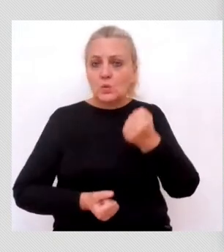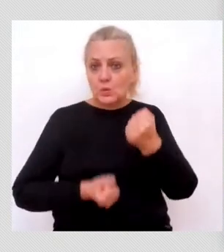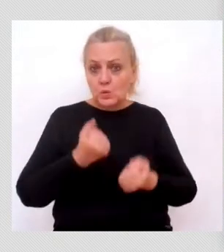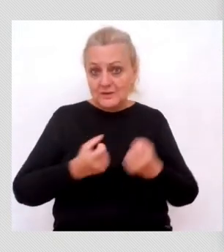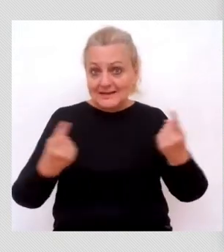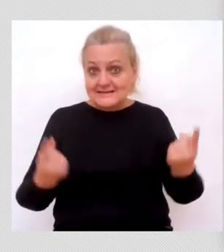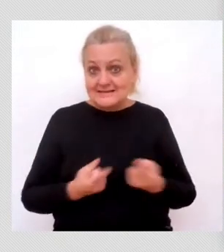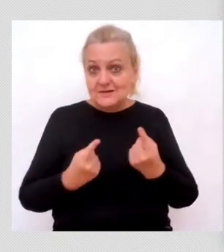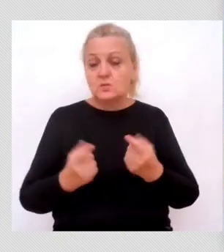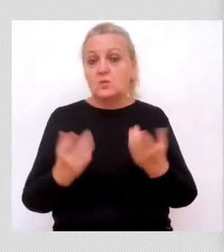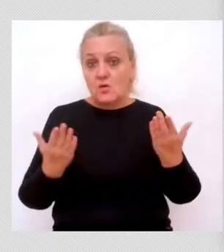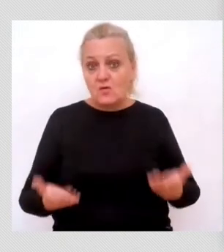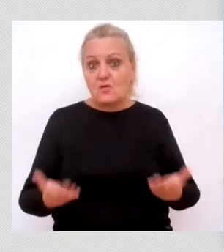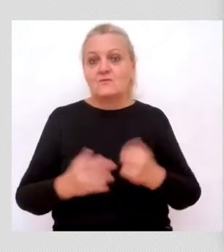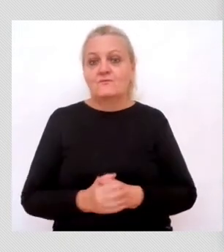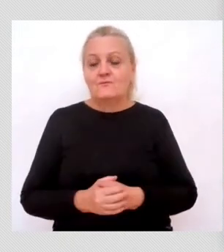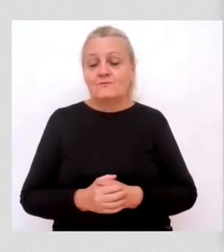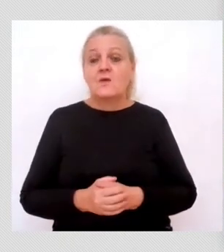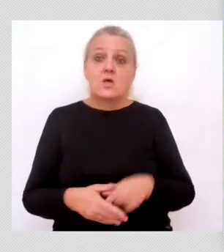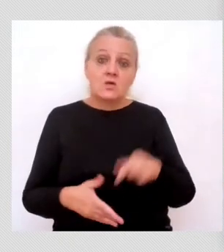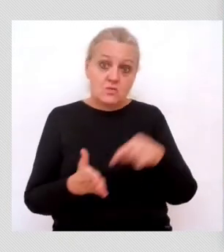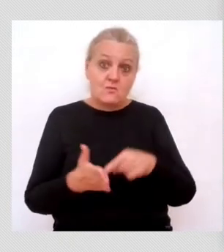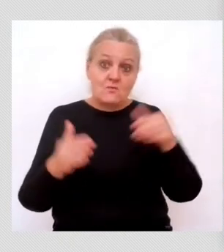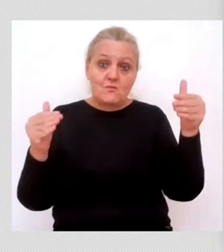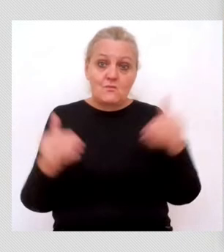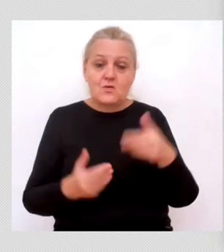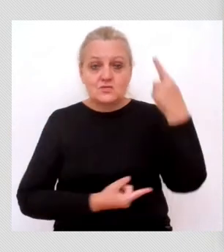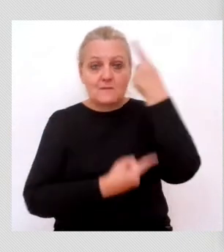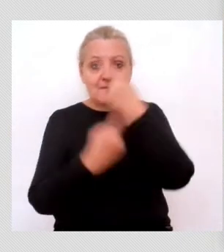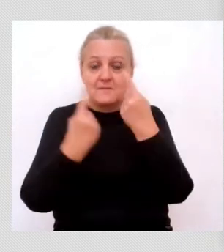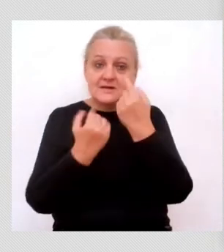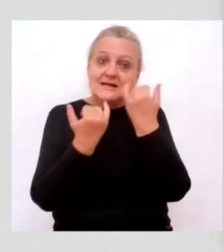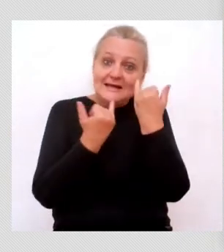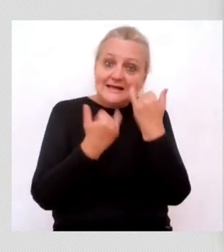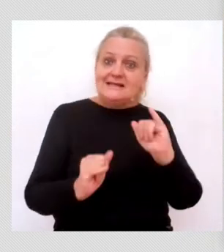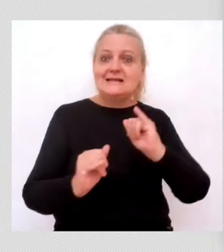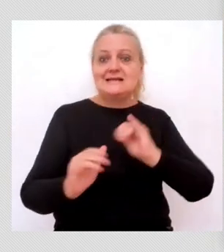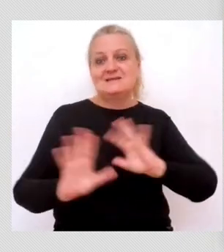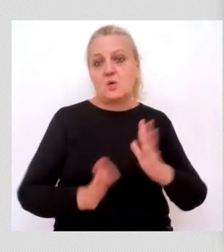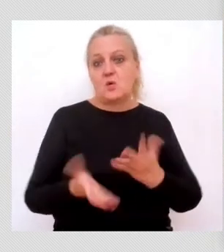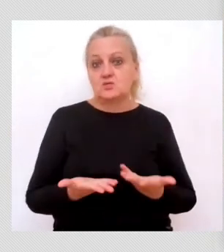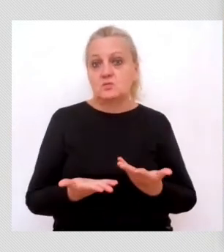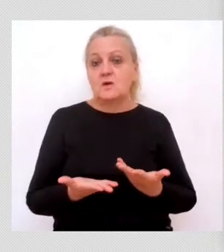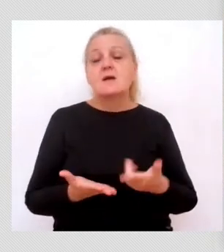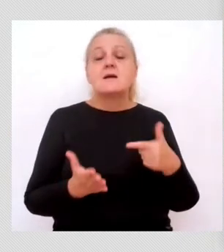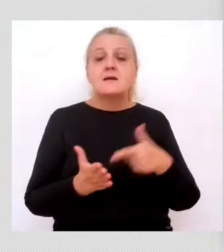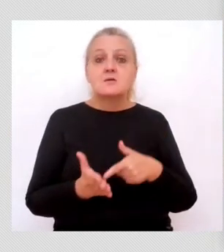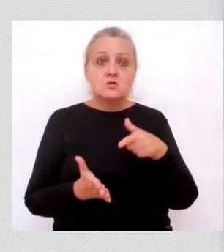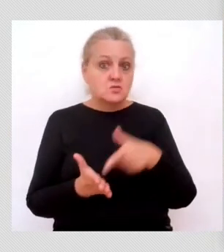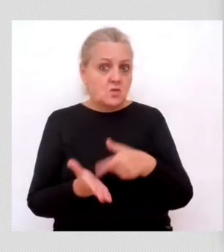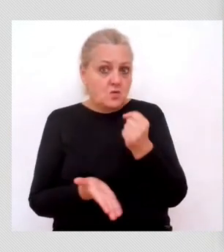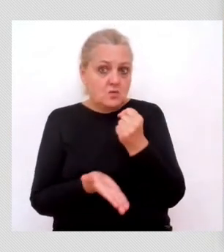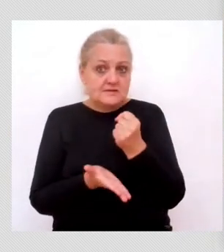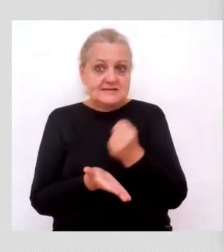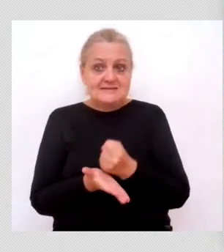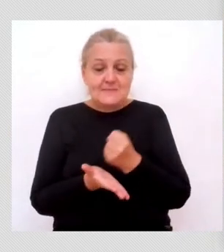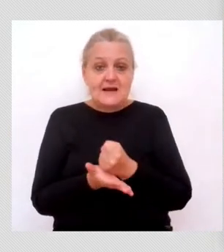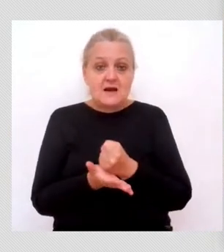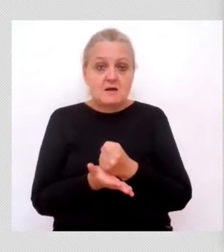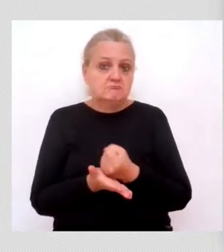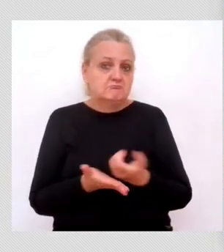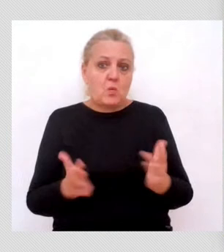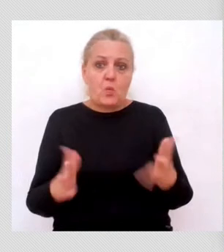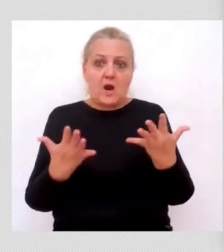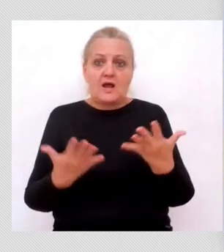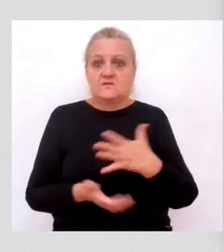sytuacji, to może trzeba zacząć myśleć nieszablonowo i akurat ta sprawa wydaje mi się dosyć prosta, a